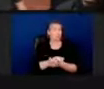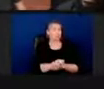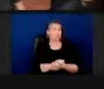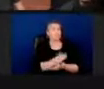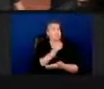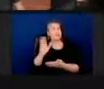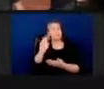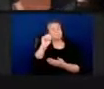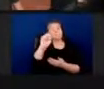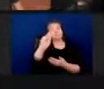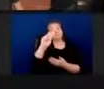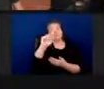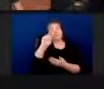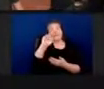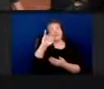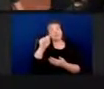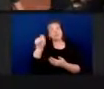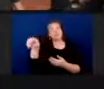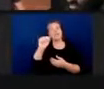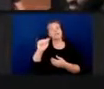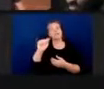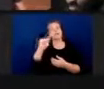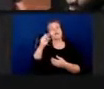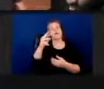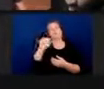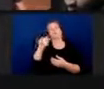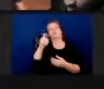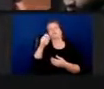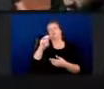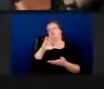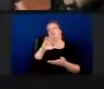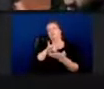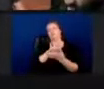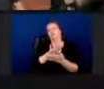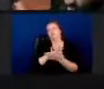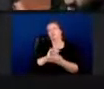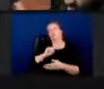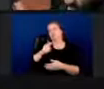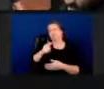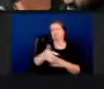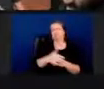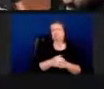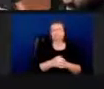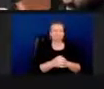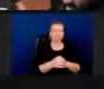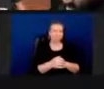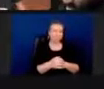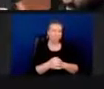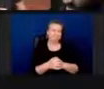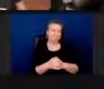Tuna Bwana Daniel ambaye ni mwalimu katika shule moja hapo yetu.